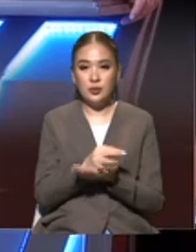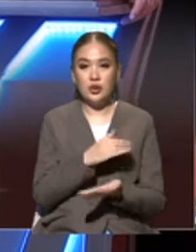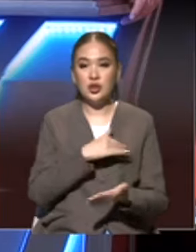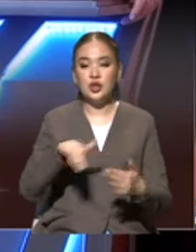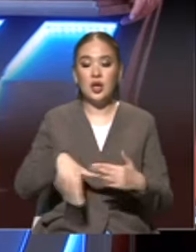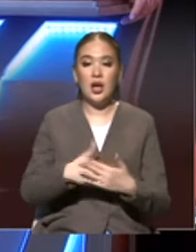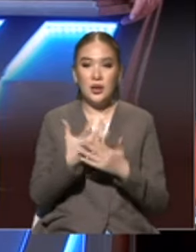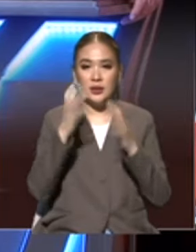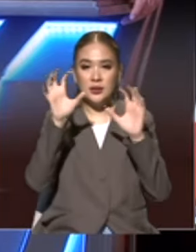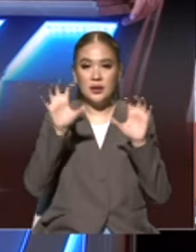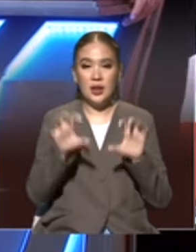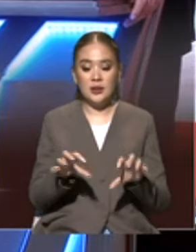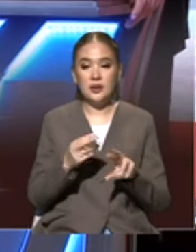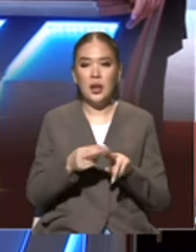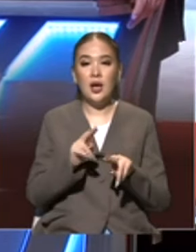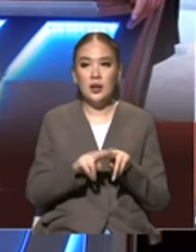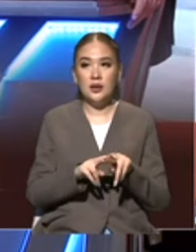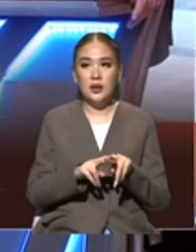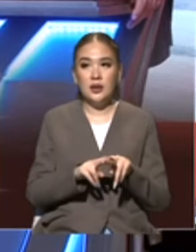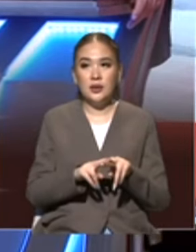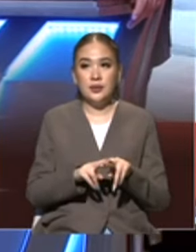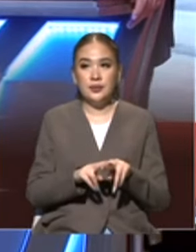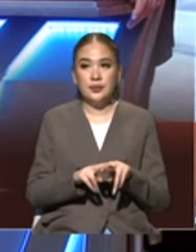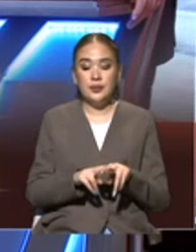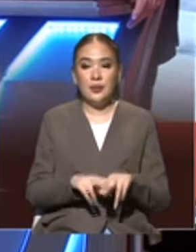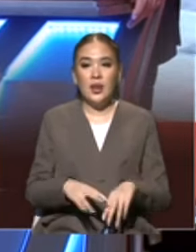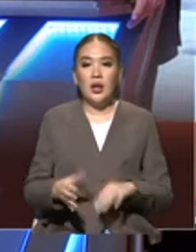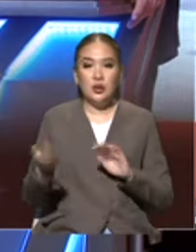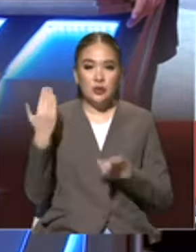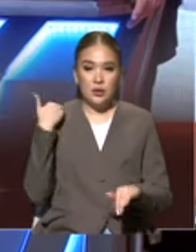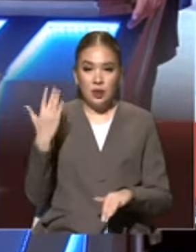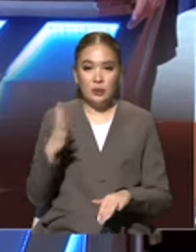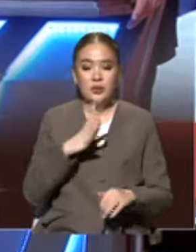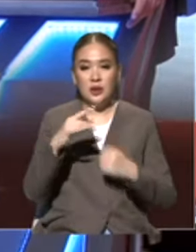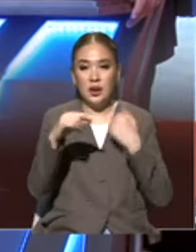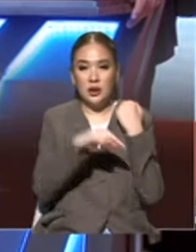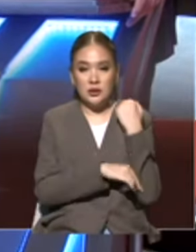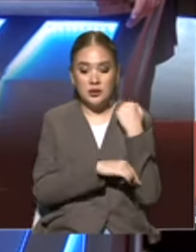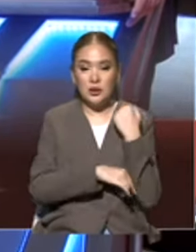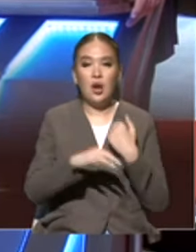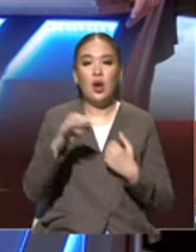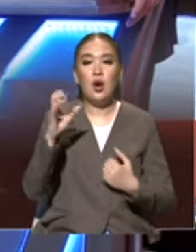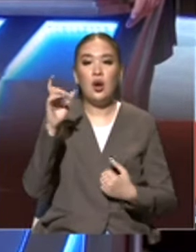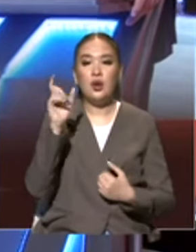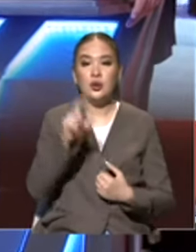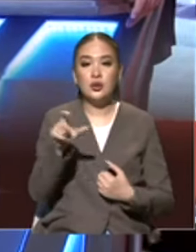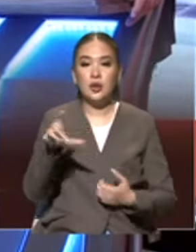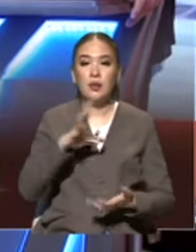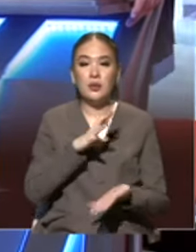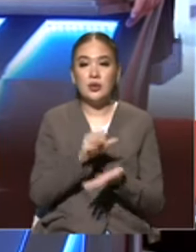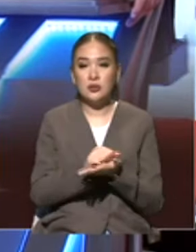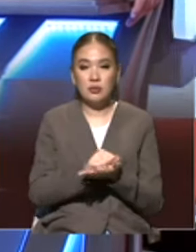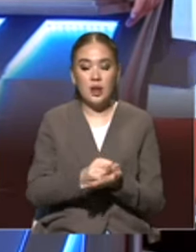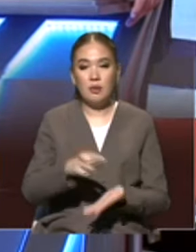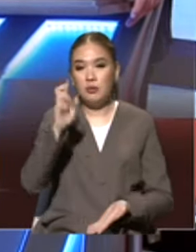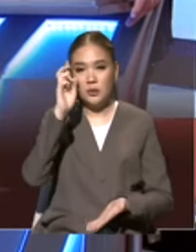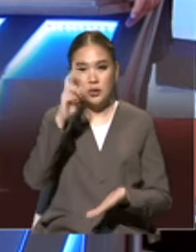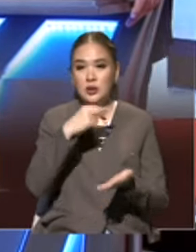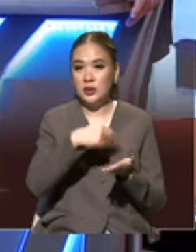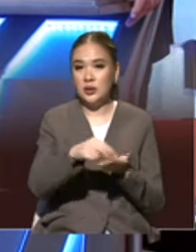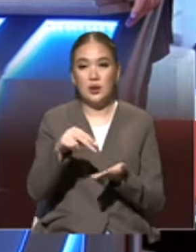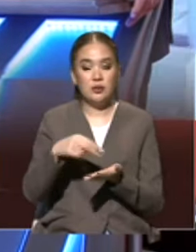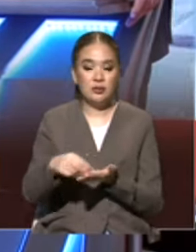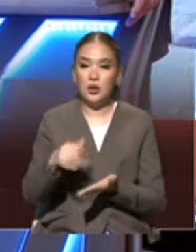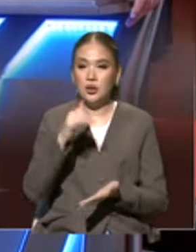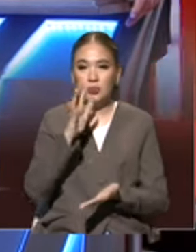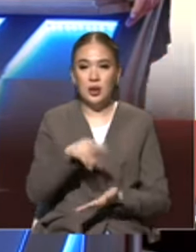да бір ерекшелігі, ендігәрі бұрын соңында сыбайлас жемқорлық баптары бойынша істі болған адамдар мемлекеттік сатып алу рәсімдеріне мүлдем қатыса алмайды. Адамдар,